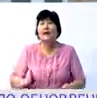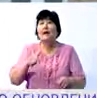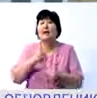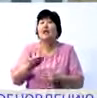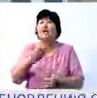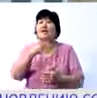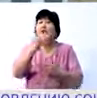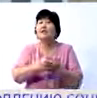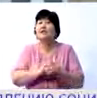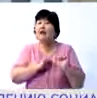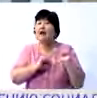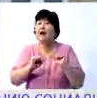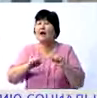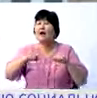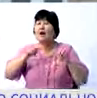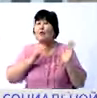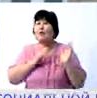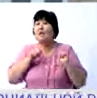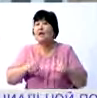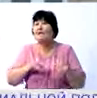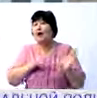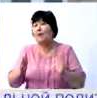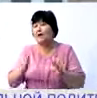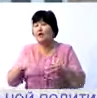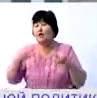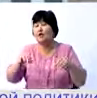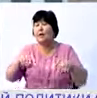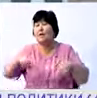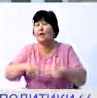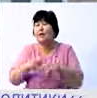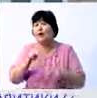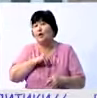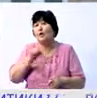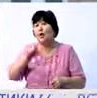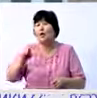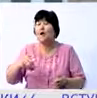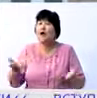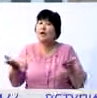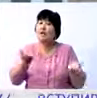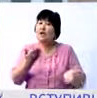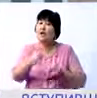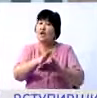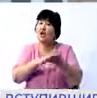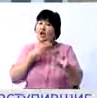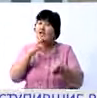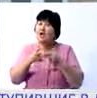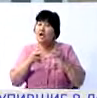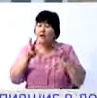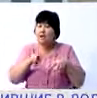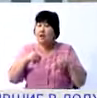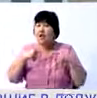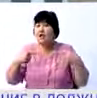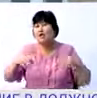Главная наша задача – охрана правопорядка на участке, недопущение правонарушений. Работаем с людьми, принимаем от них заявления, разбираемся в